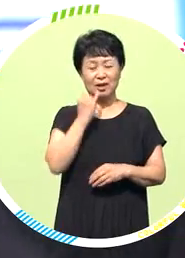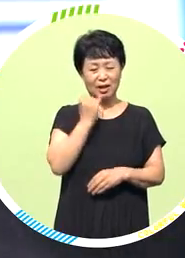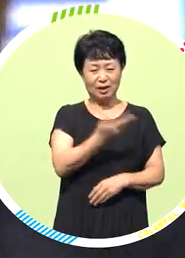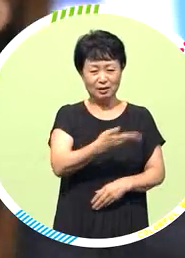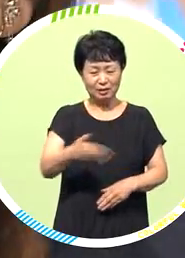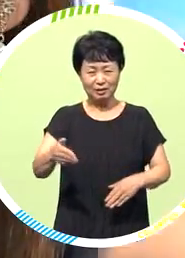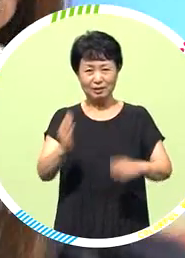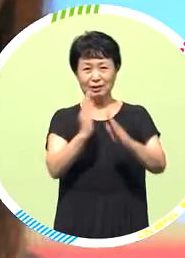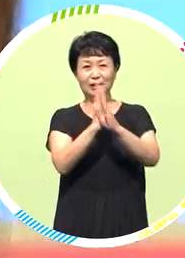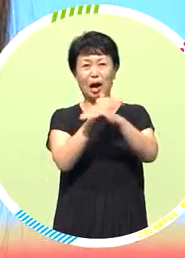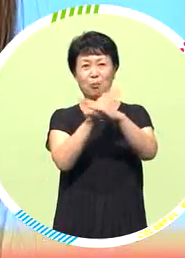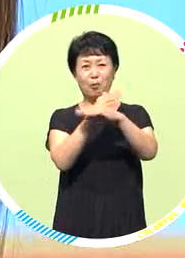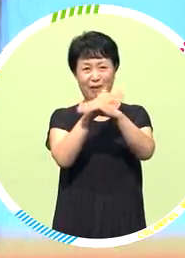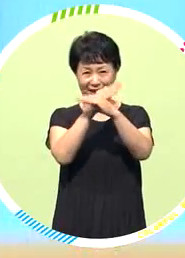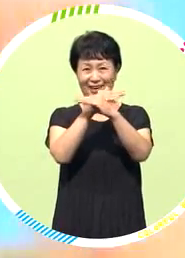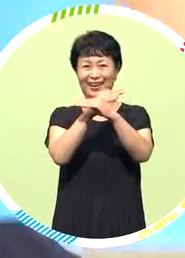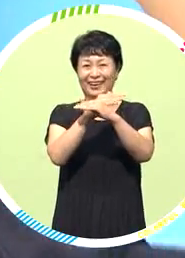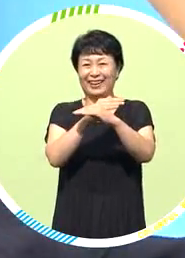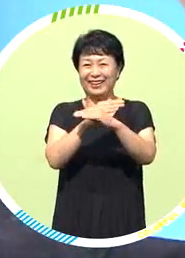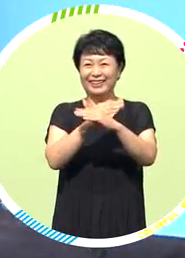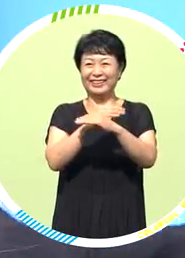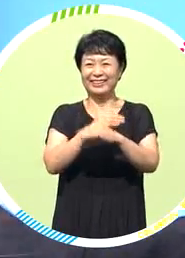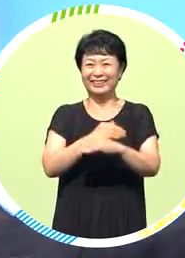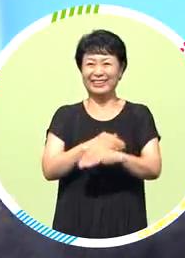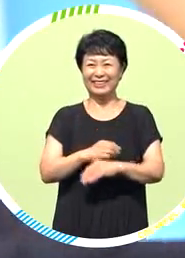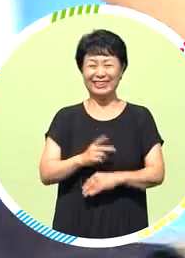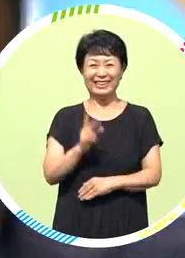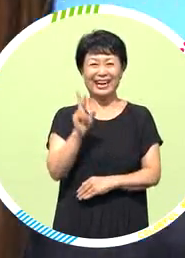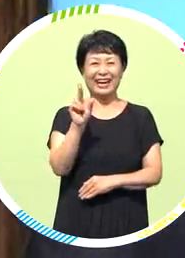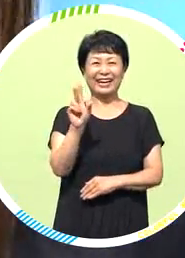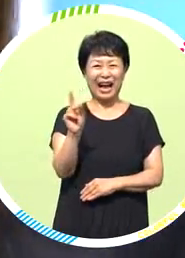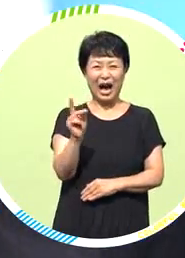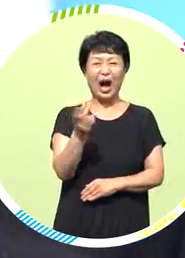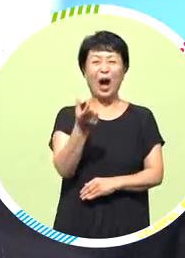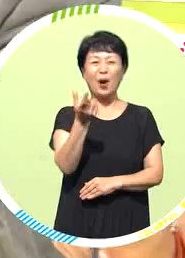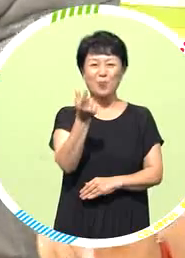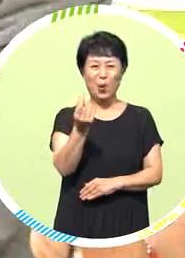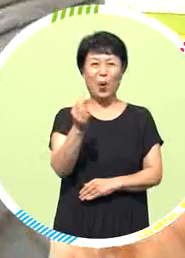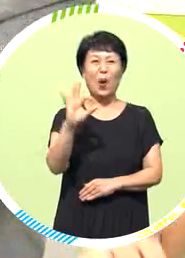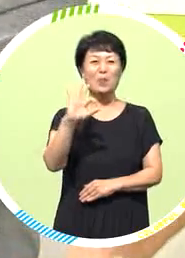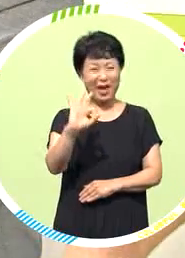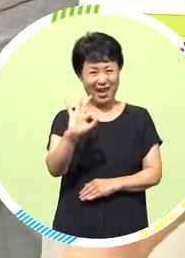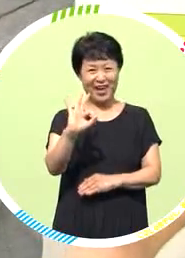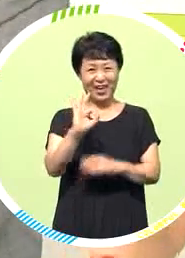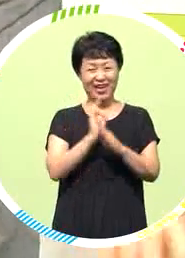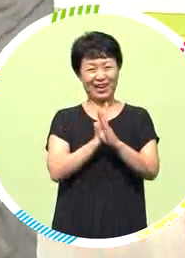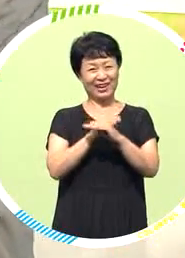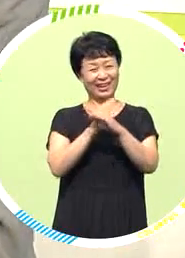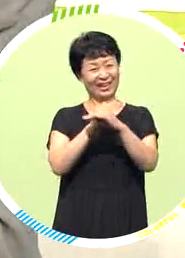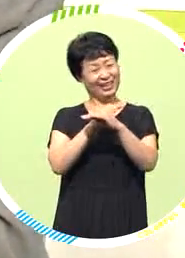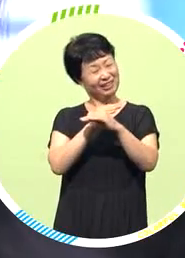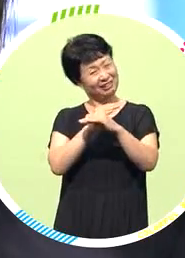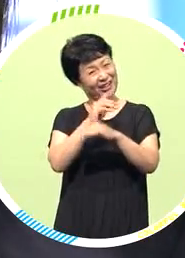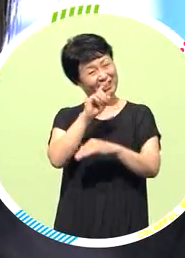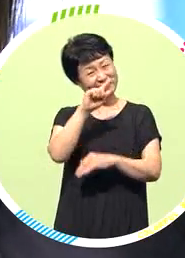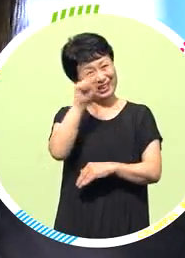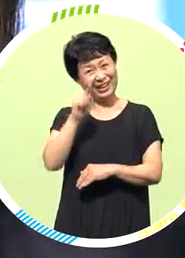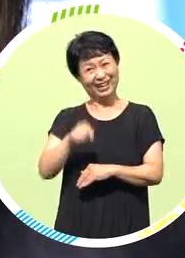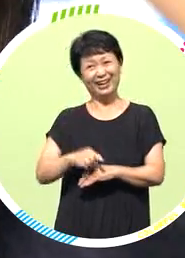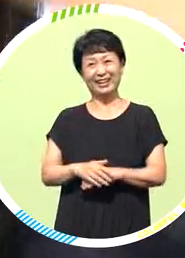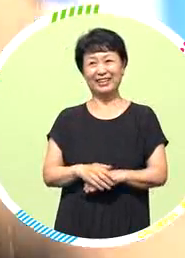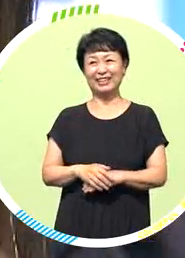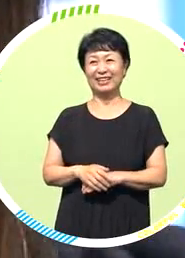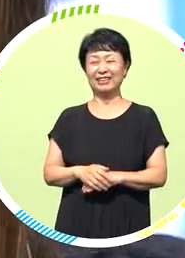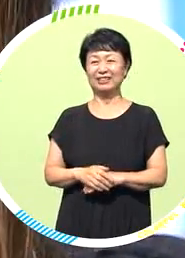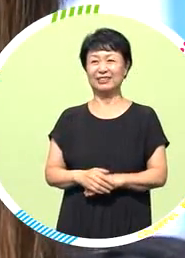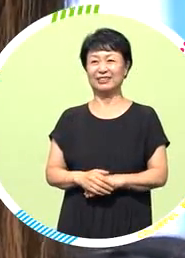いや、ちょっと待って待って待って待って、 カモメ。 そうです、カモメ。 いや、すごい簡単にできる か